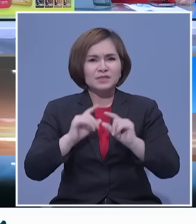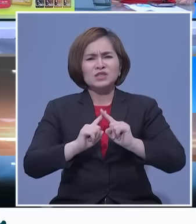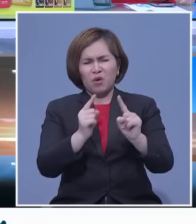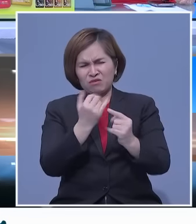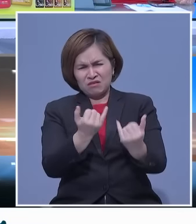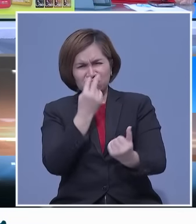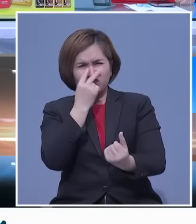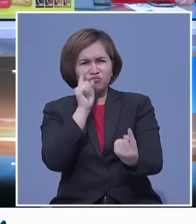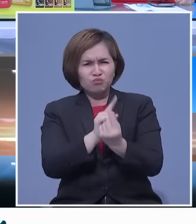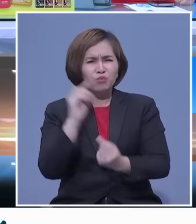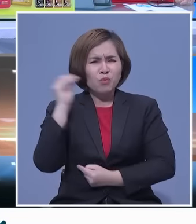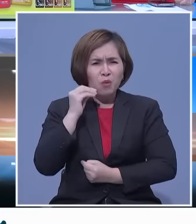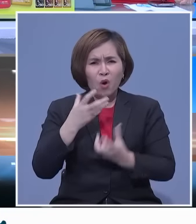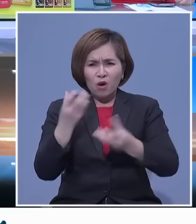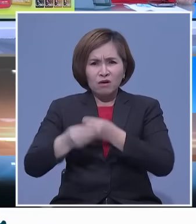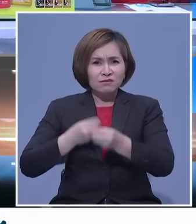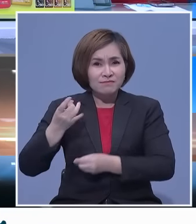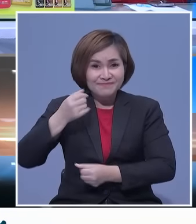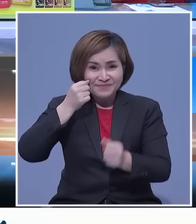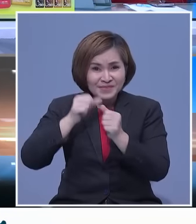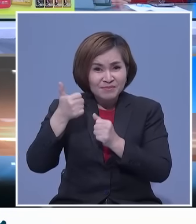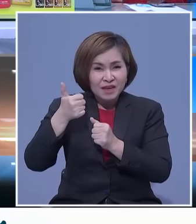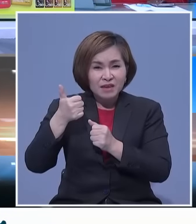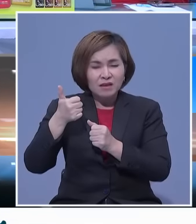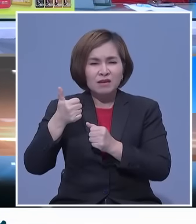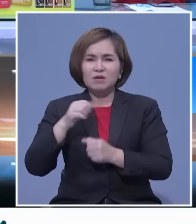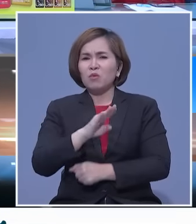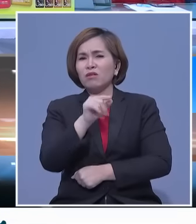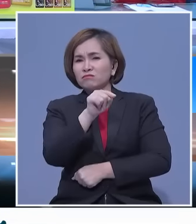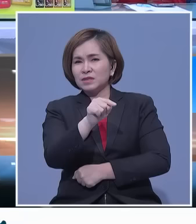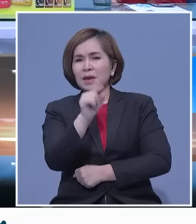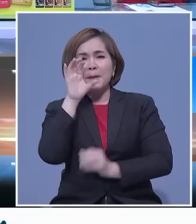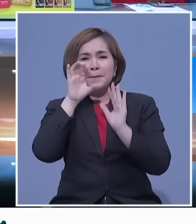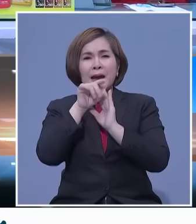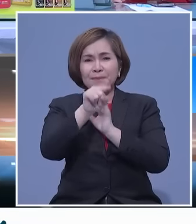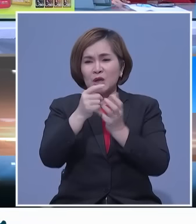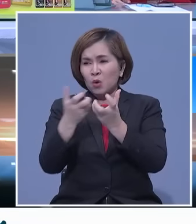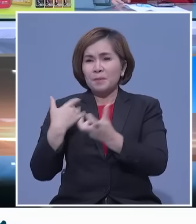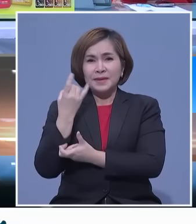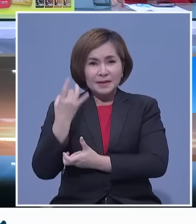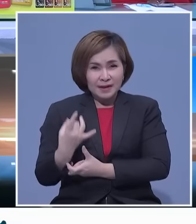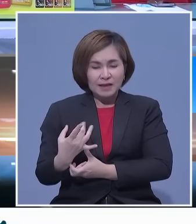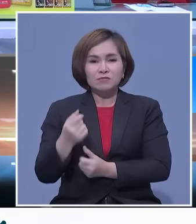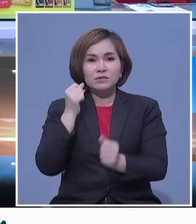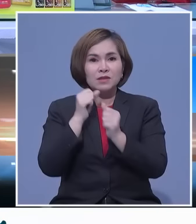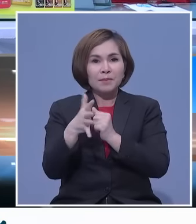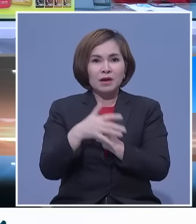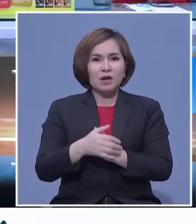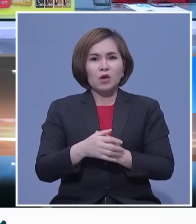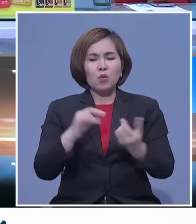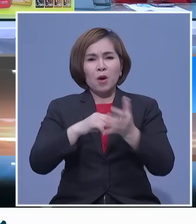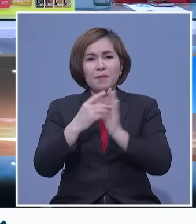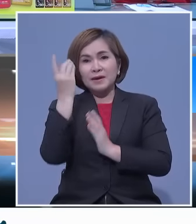เราเห็นกันอยู่เราจำได้มั้ยว่าเาขายอะไรเราจำได้เพียงแค่บริษัทเขาโลโก้แบบไหนมีบอสชื่ออะไรบ้างมีดาราคนไหนเป็น